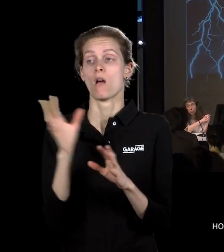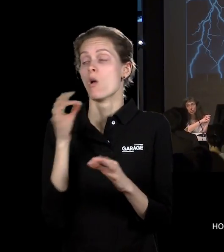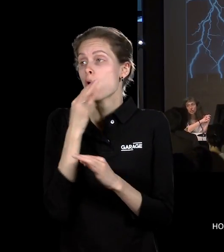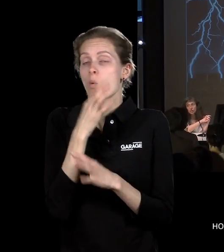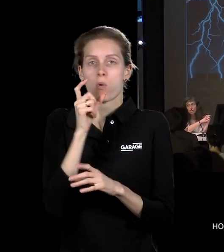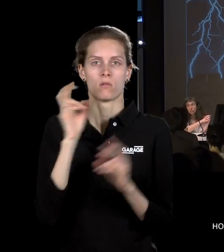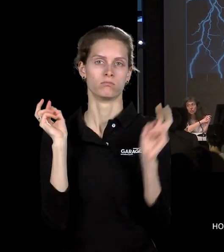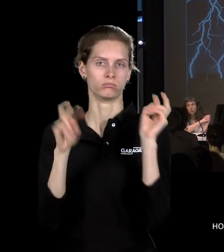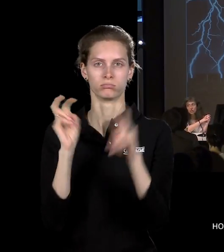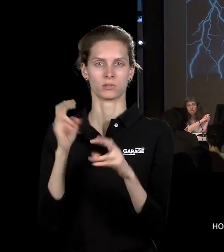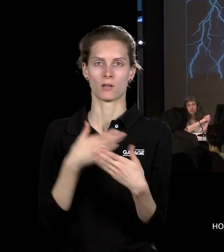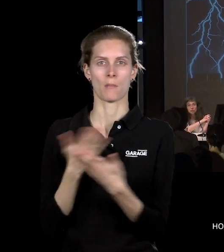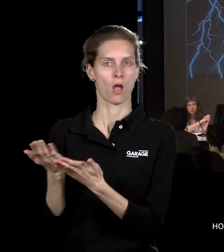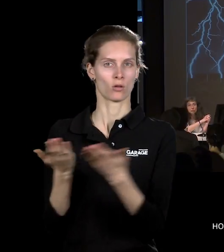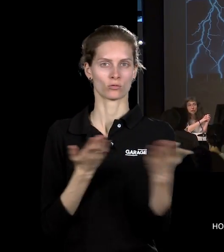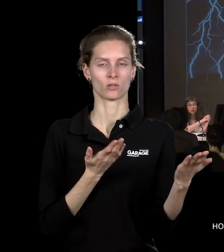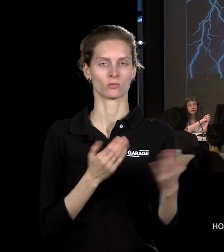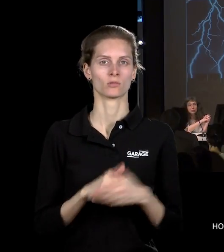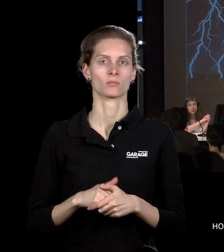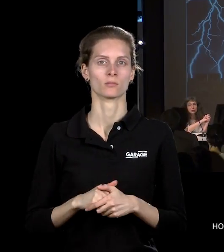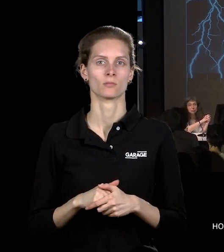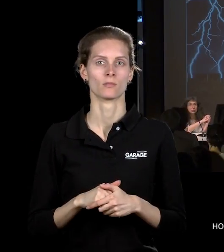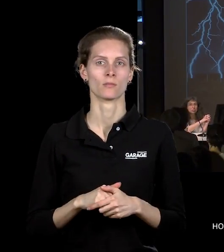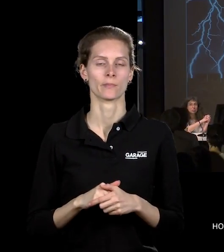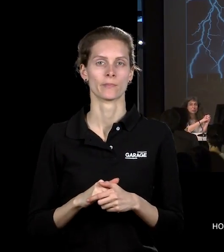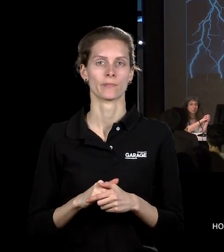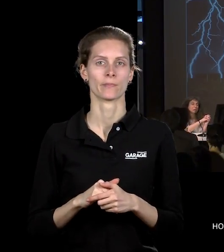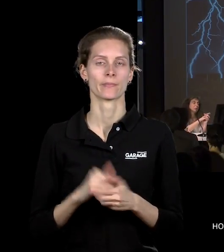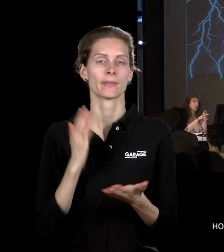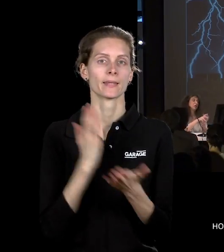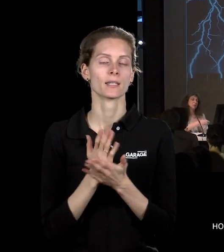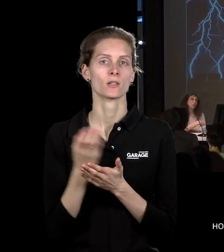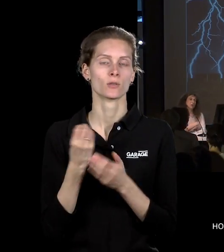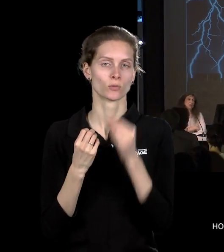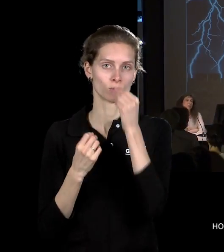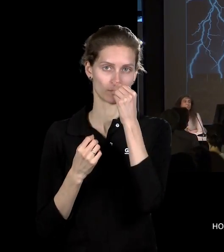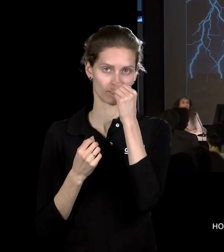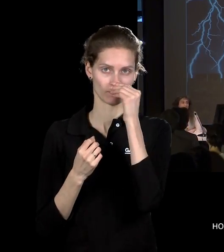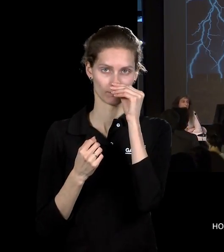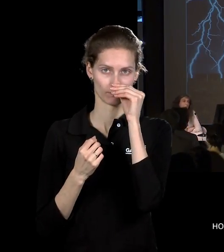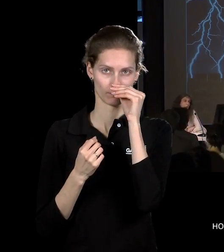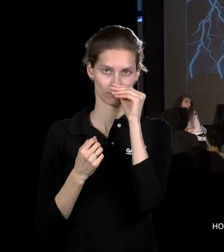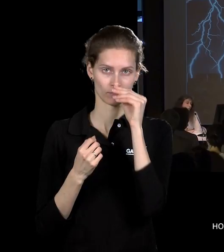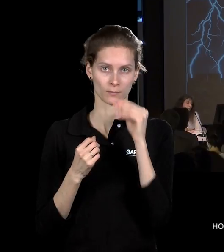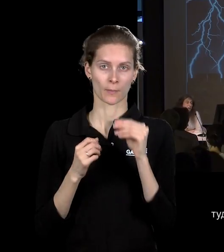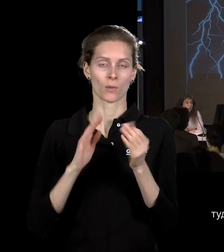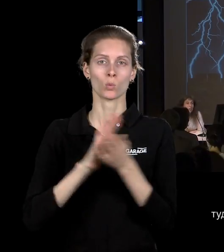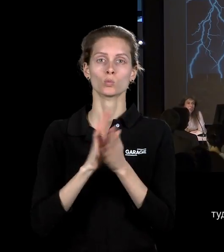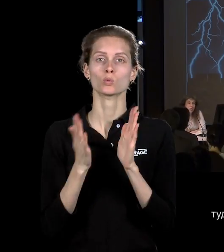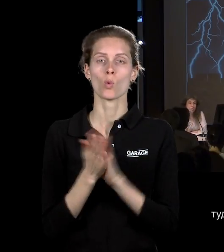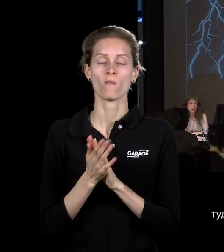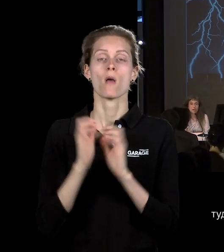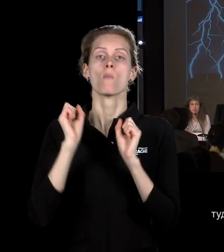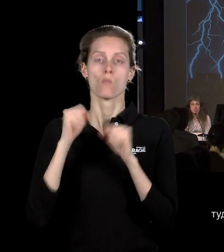посещения публикой, но открыто оно для посещения это посещение предполагает такой очень странный протокол.